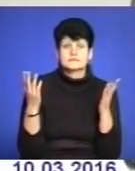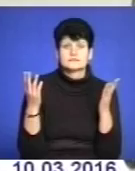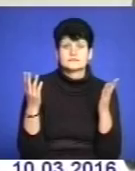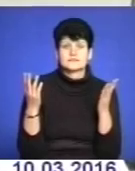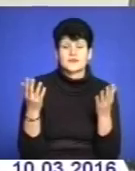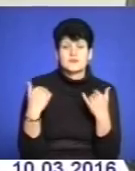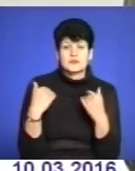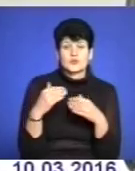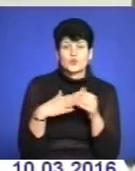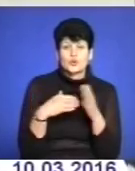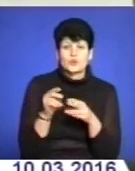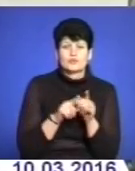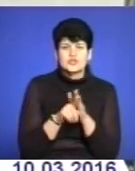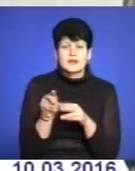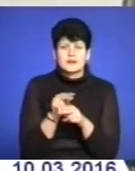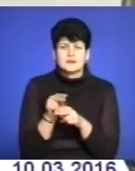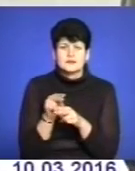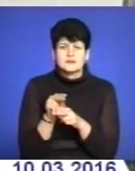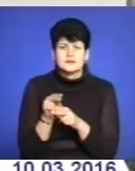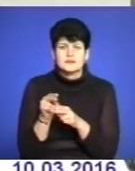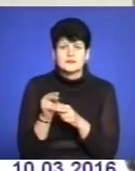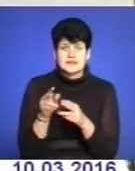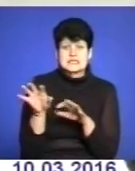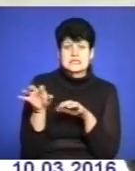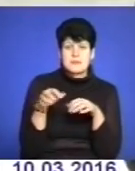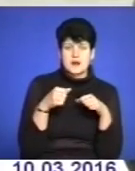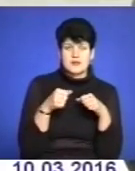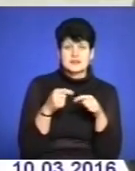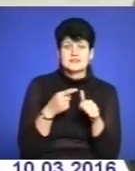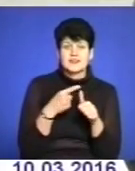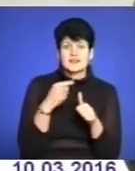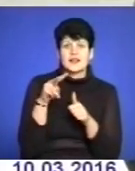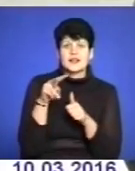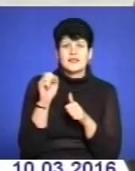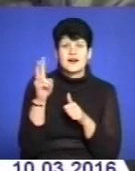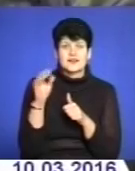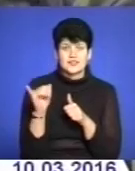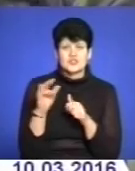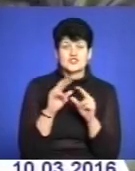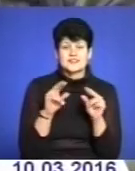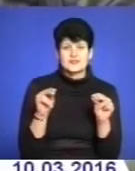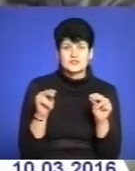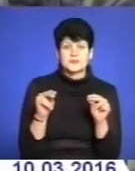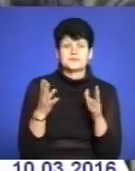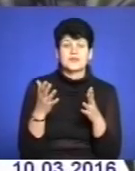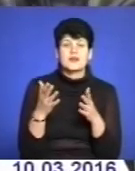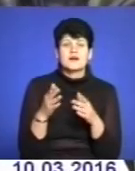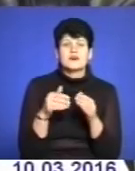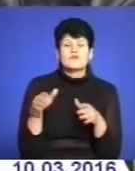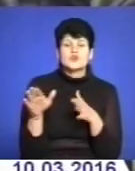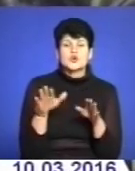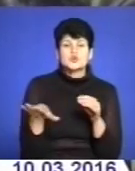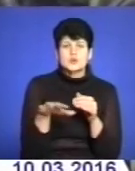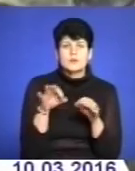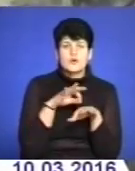рук, почала лікувати, виходили його. Та й забрали. Звати його Лакі, щасливчик, вижив. Хлопці в зоні проведення